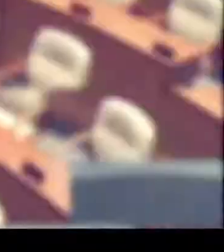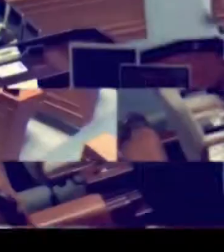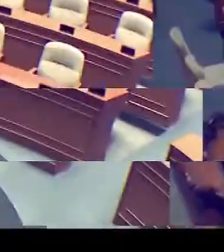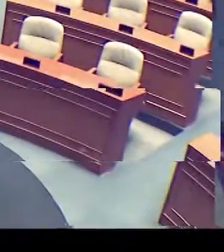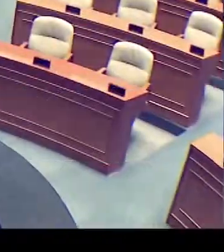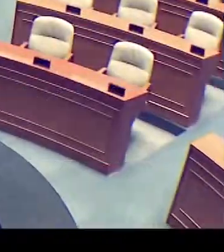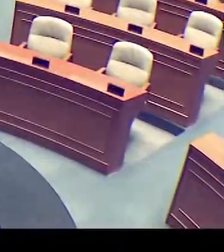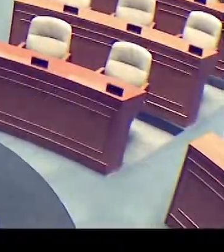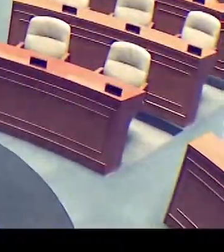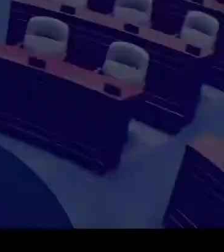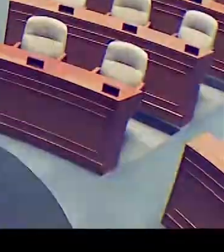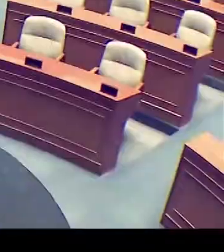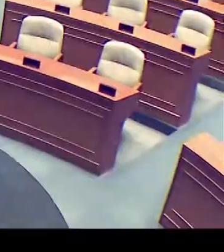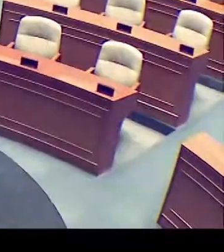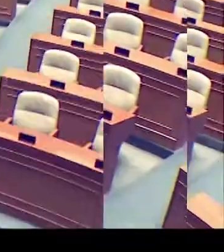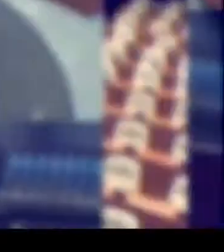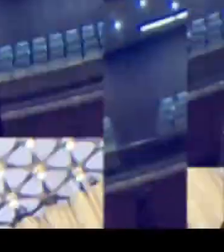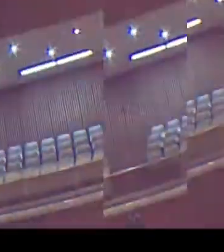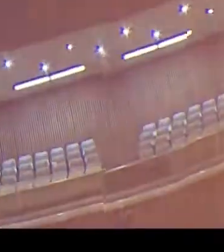아